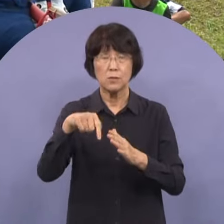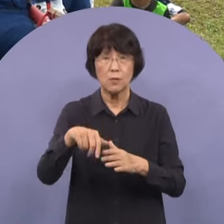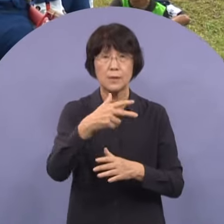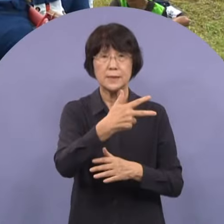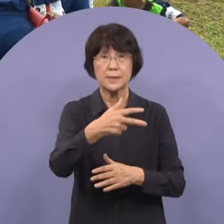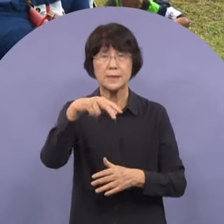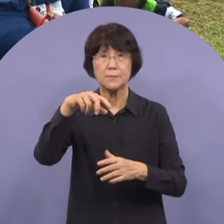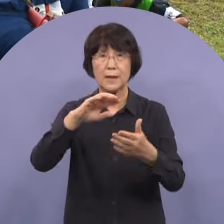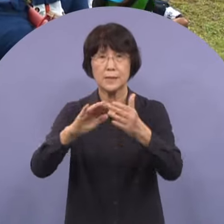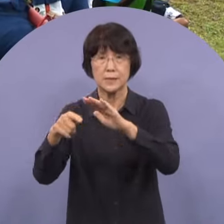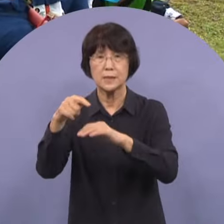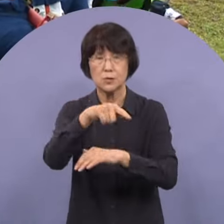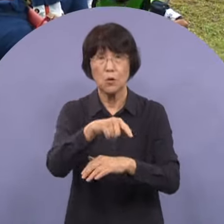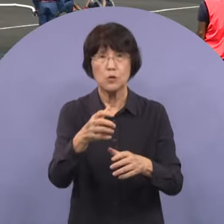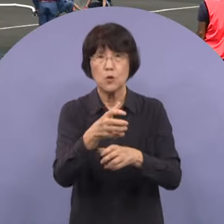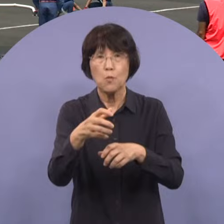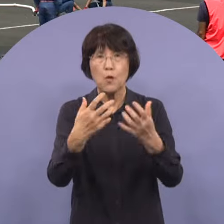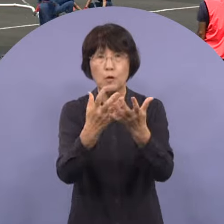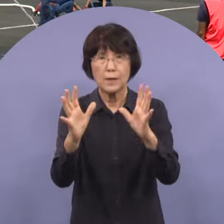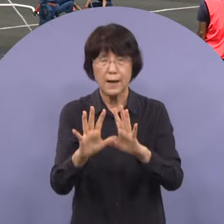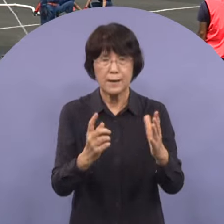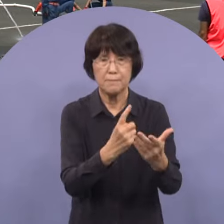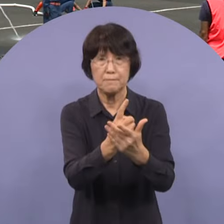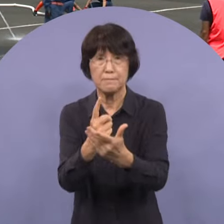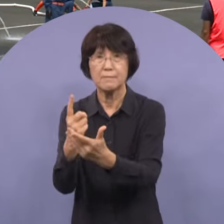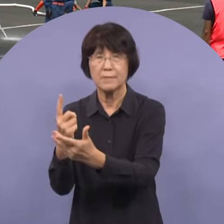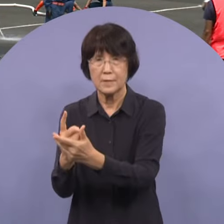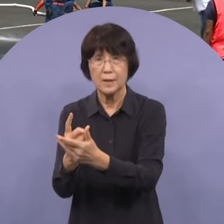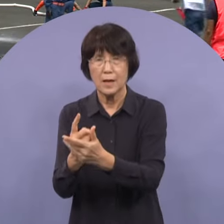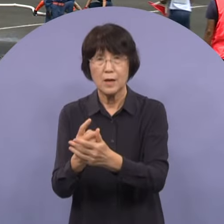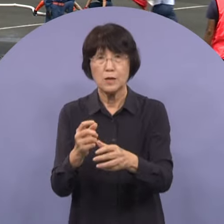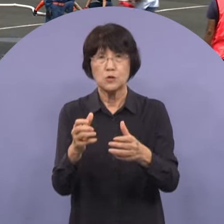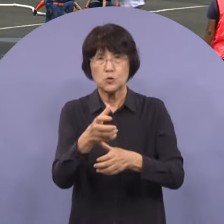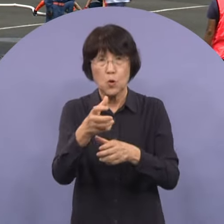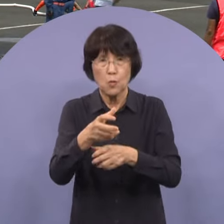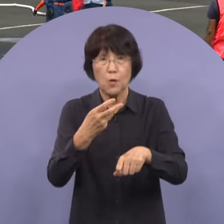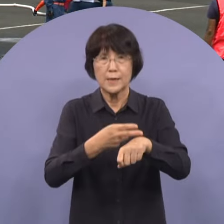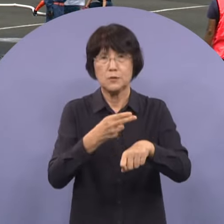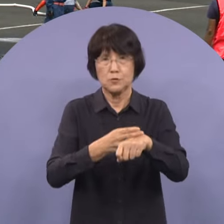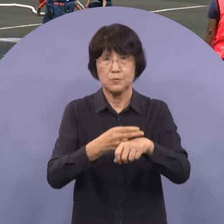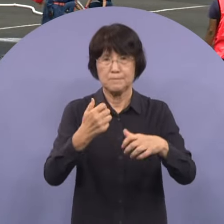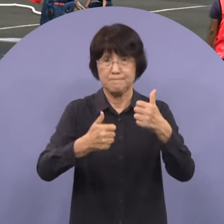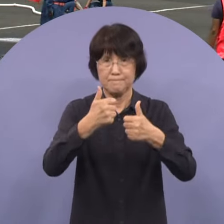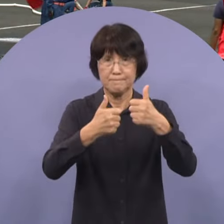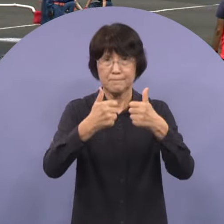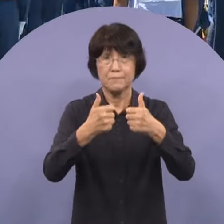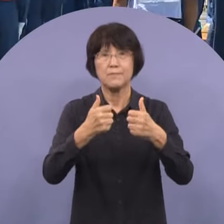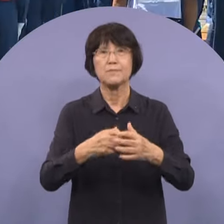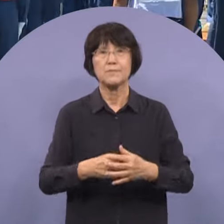防団が出場し消防技術を競い合います。